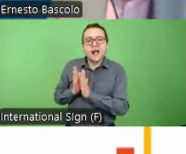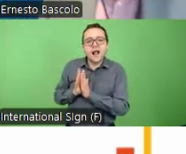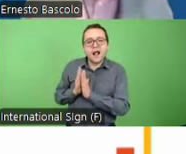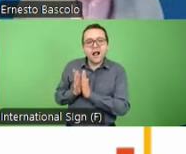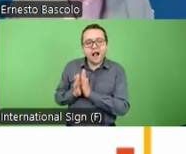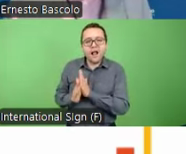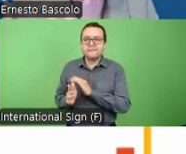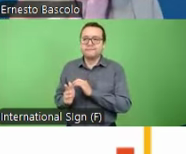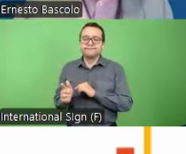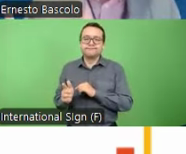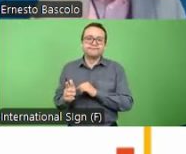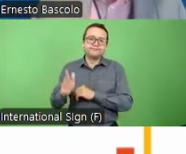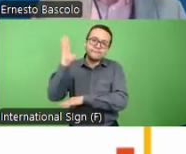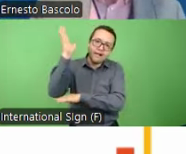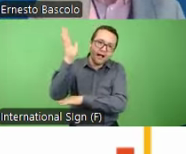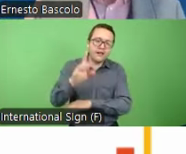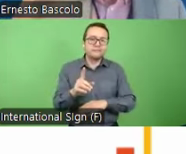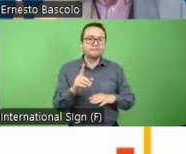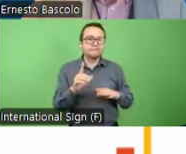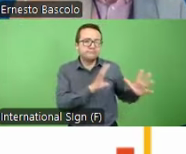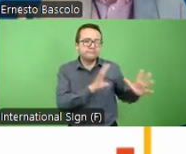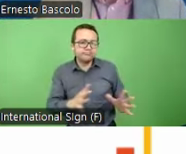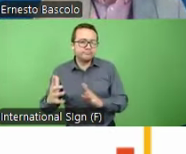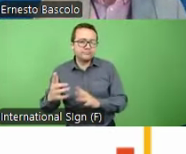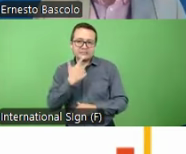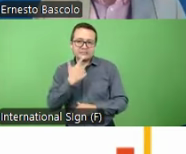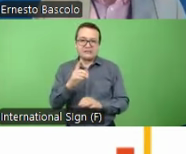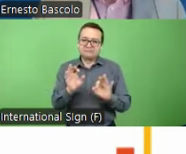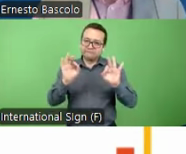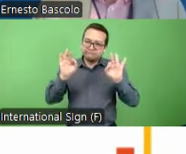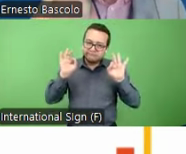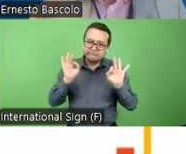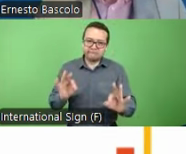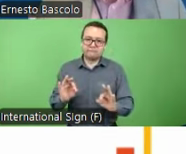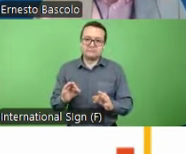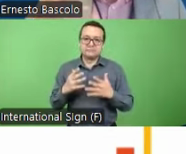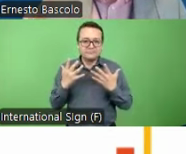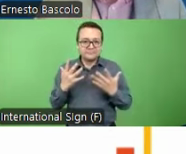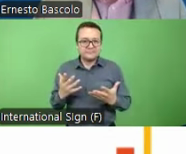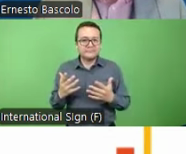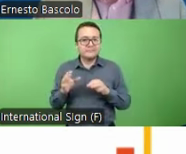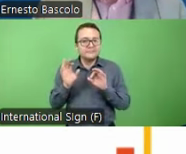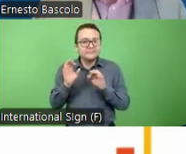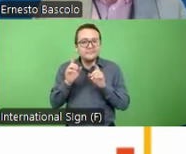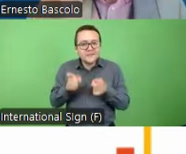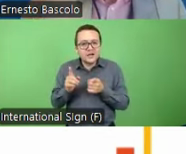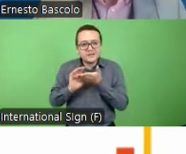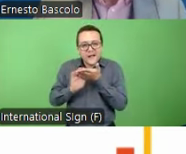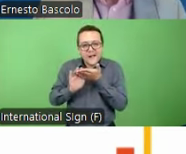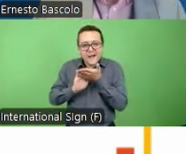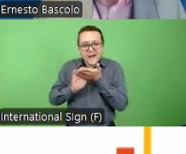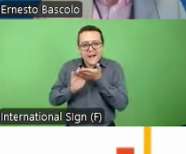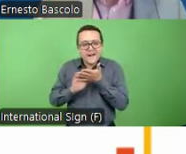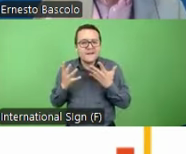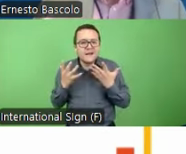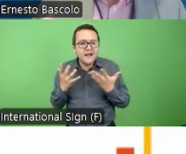toujours fait muy partie pocas veces se de generó un la narration ejercicio et des récits. de medición sobre estas Très peu de barreras y temps,